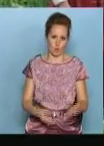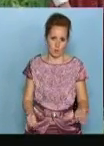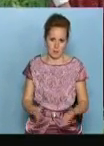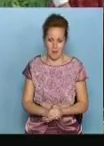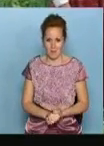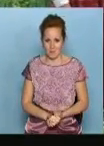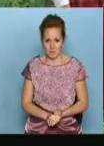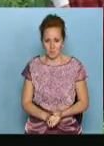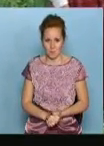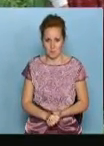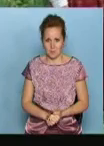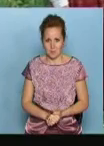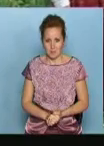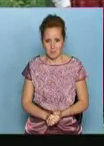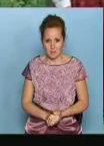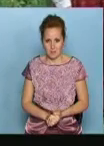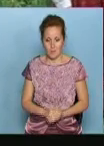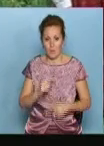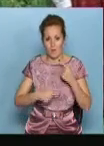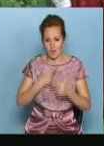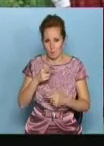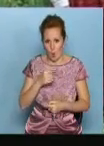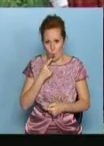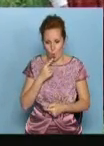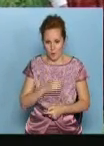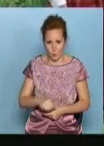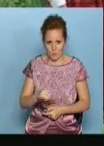кичес. Пазички шкоты нудмон, адями.